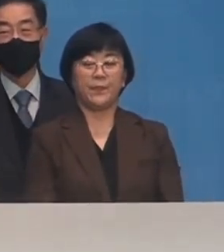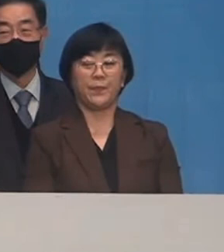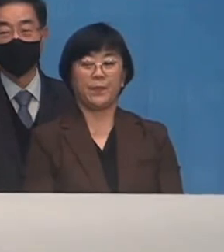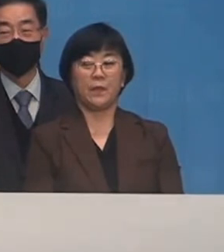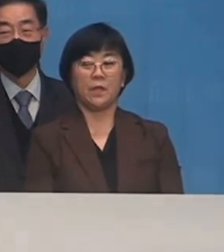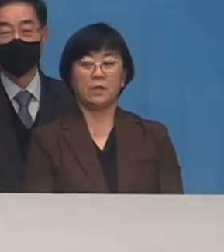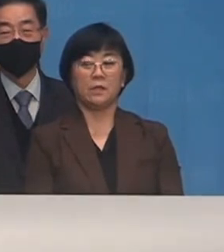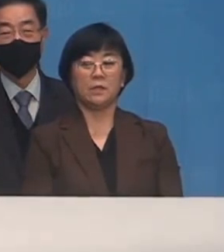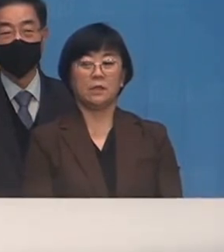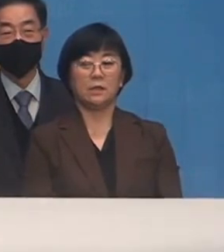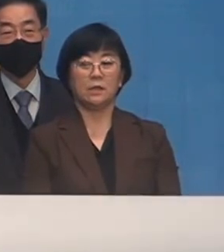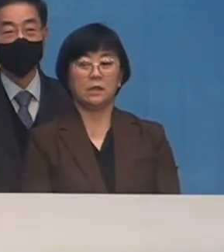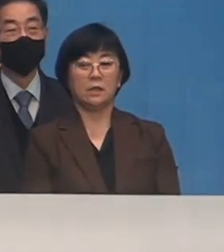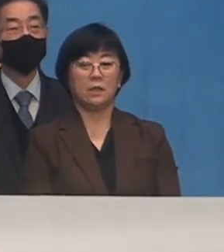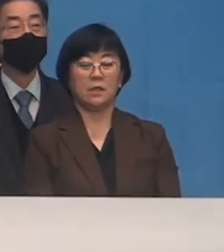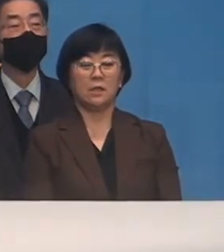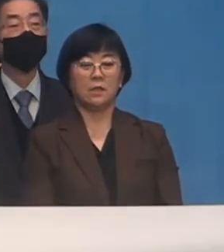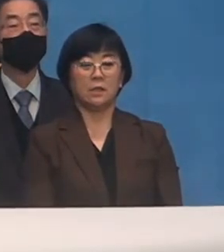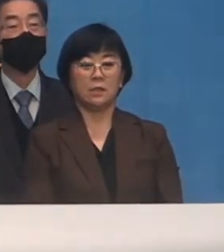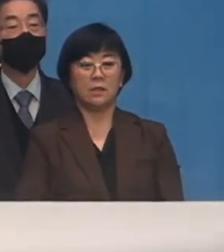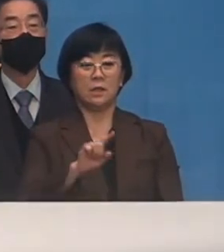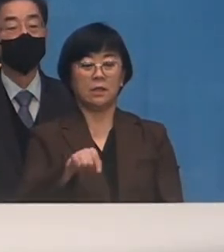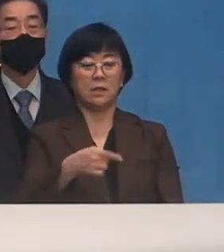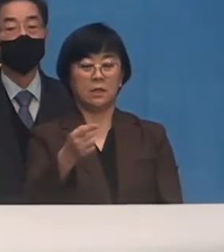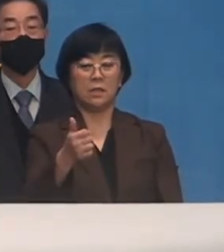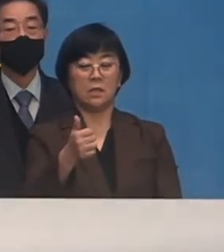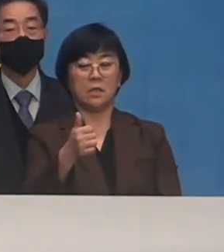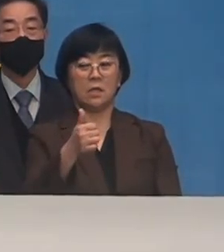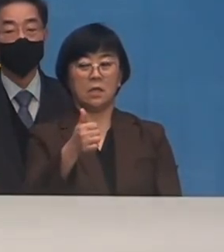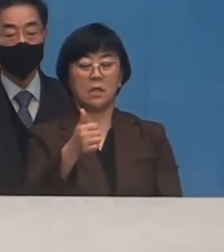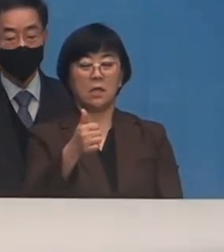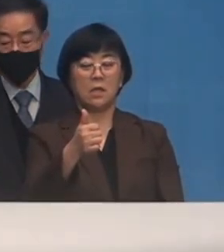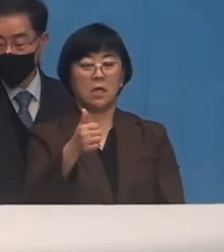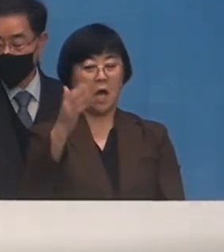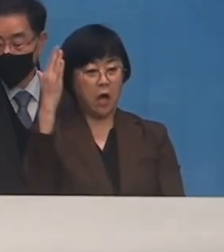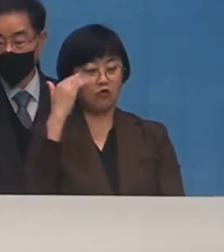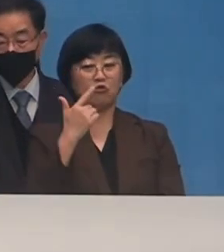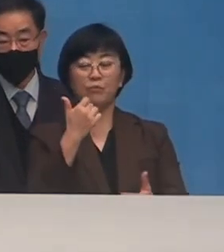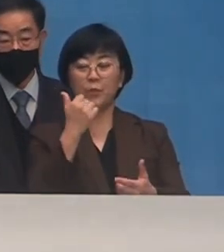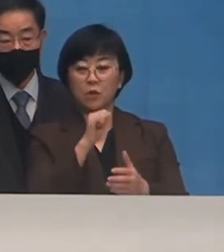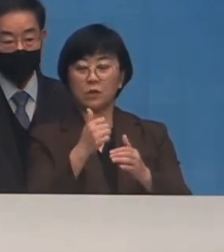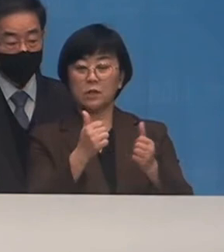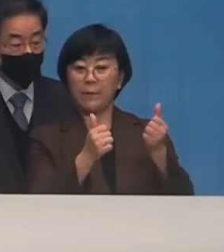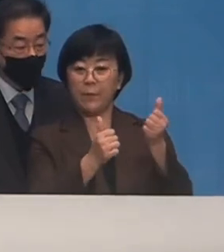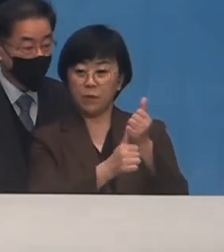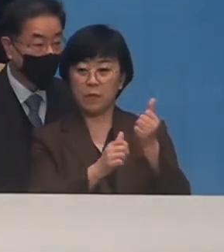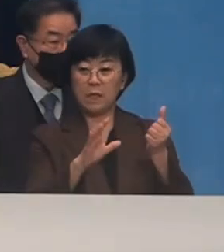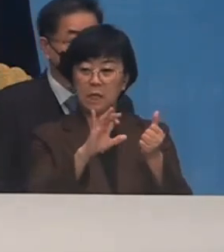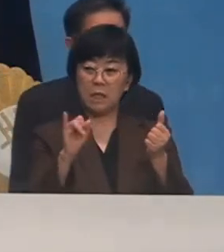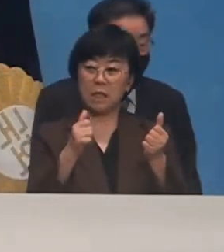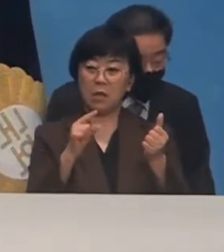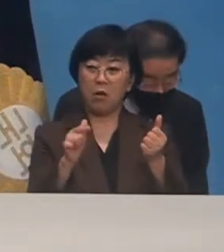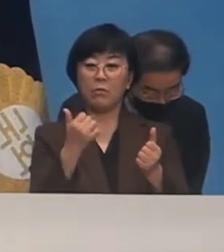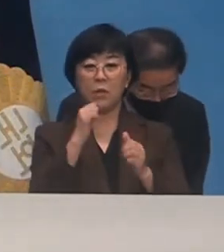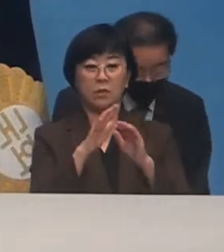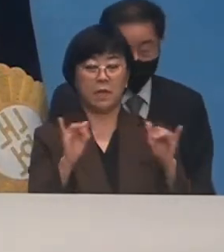잠깐 이 관리 하셨고요. 그 다음에 한변 부회장님 이현 변호사님 모셨습니다.